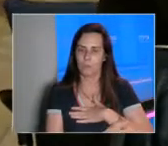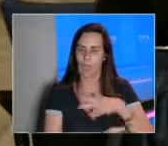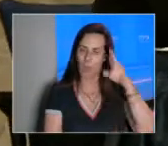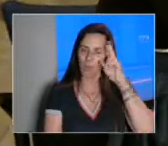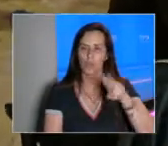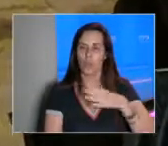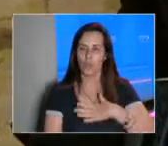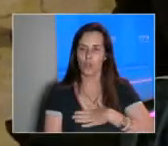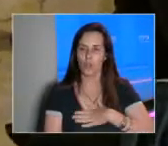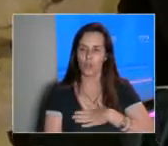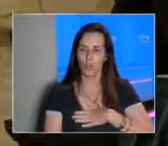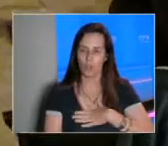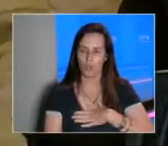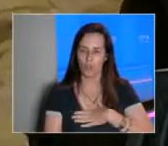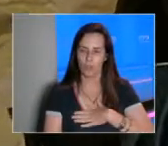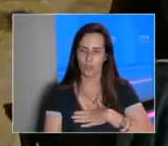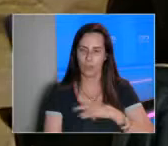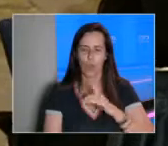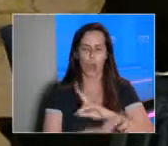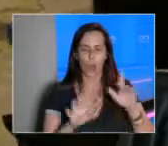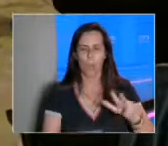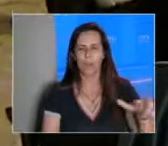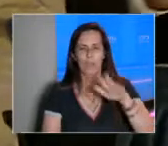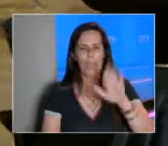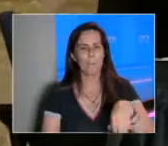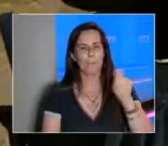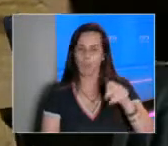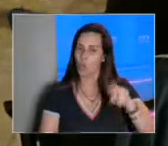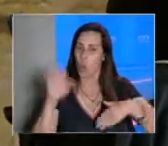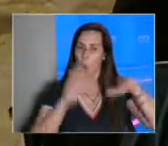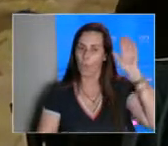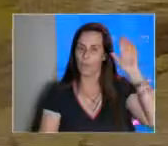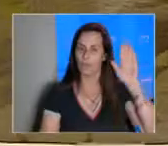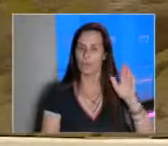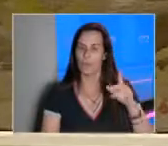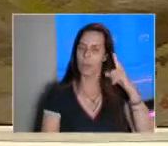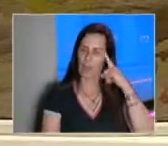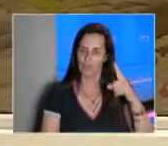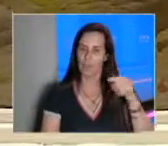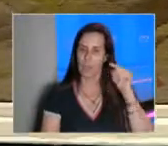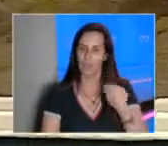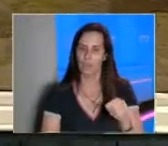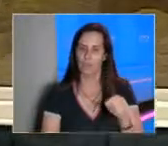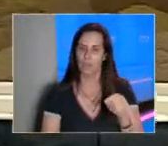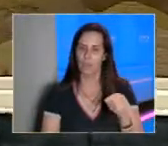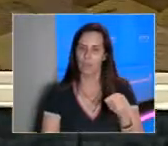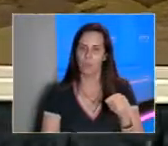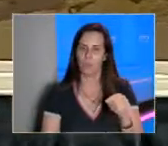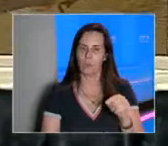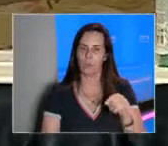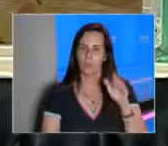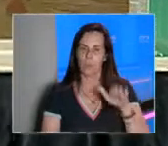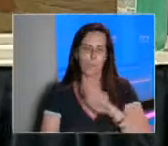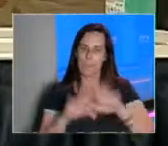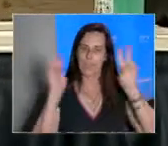הליכוד, יש לנו רוב לא רק בציבור, אלא גם בכנסת, לעמדה הזאת, גם